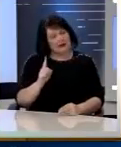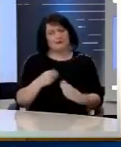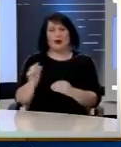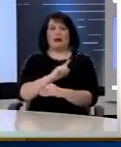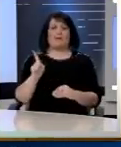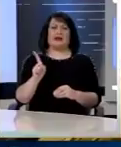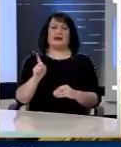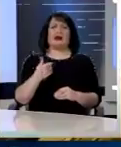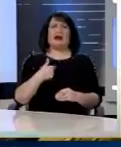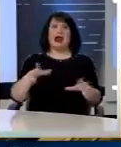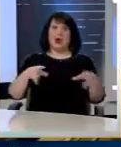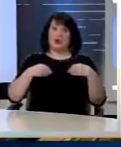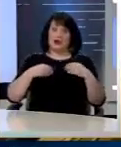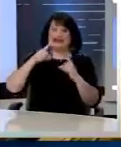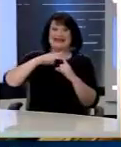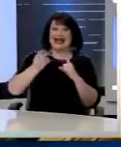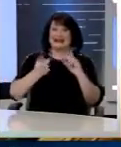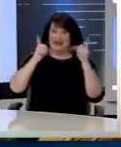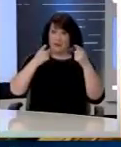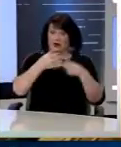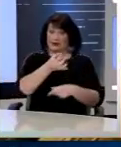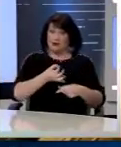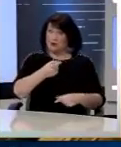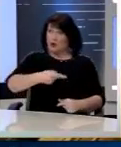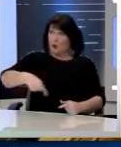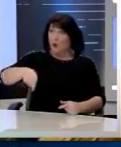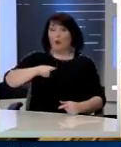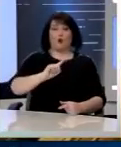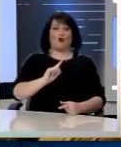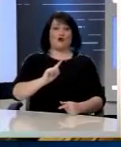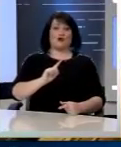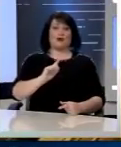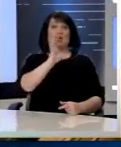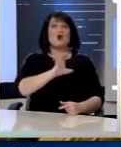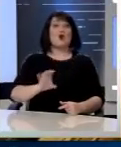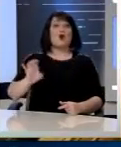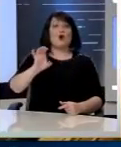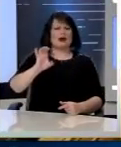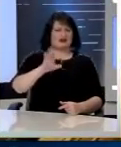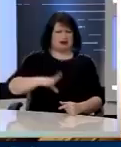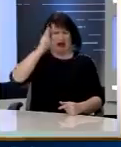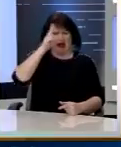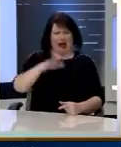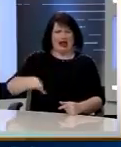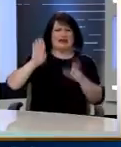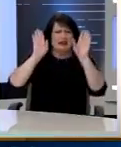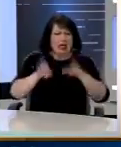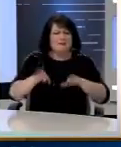Δεν υιοθετώ του κυρίου Τσιάρα που λέει ότι όλες οι χώρες της Μέσης Ανατολής είναι